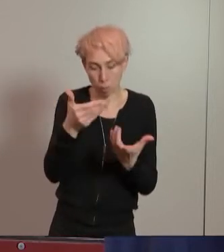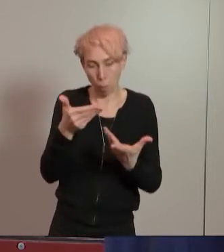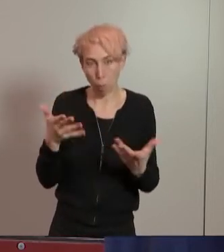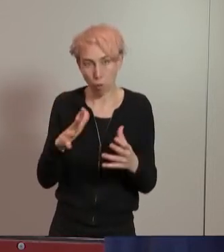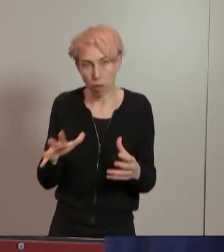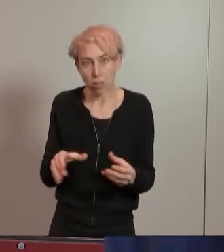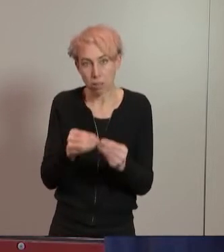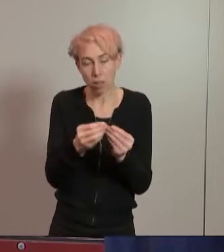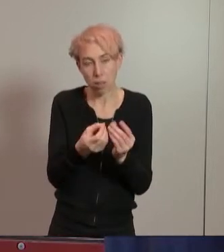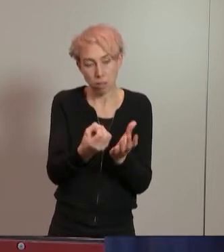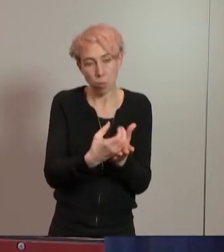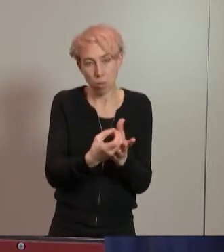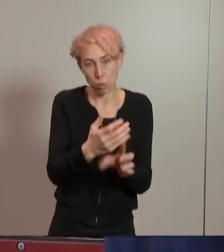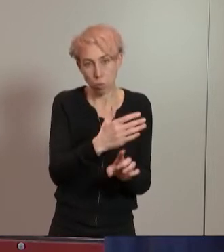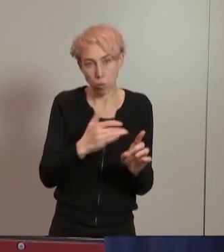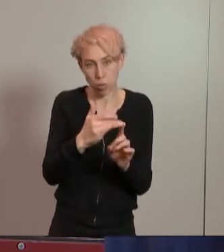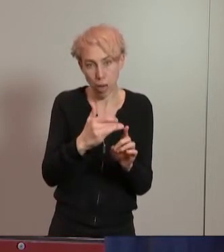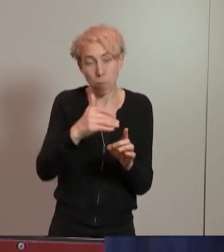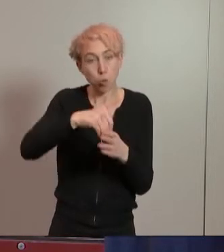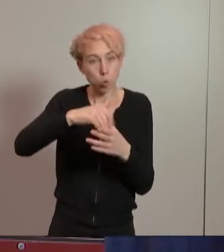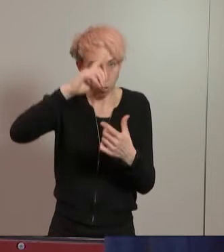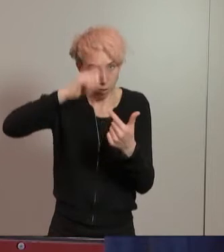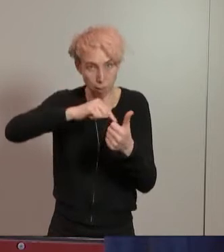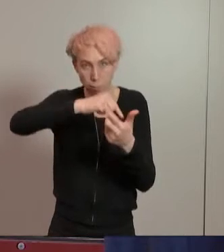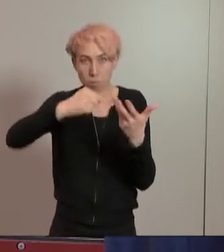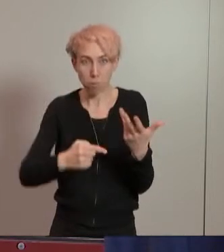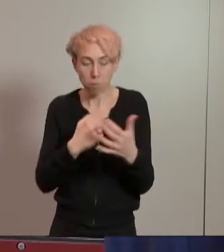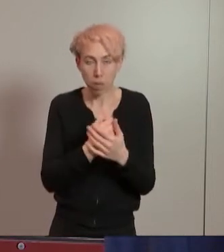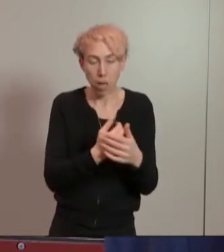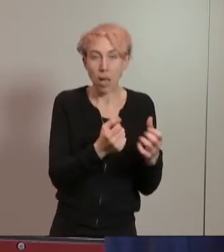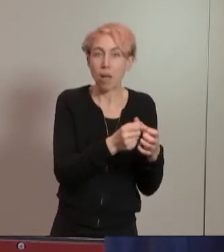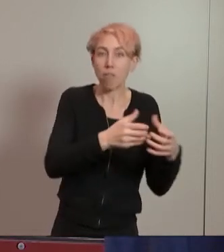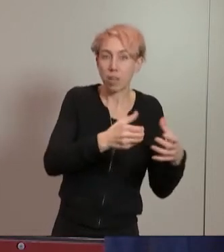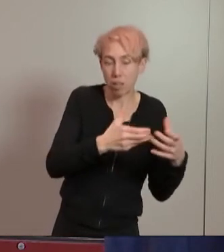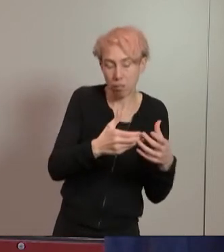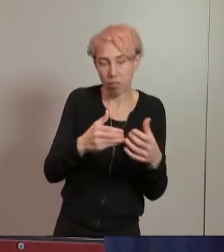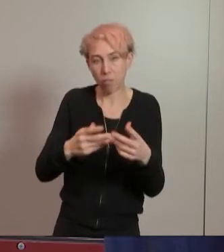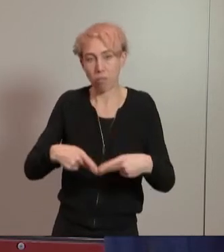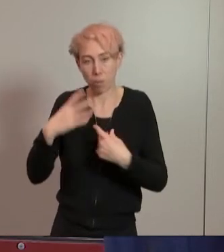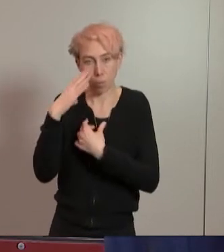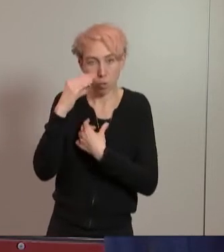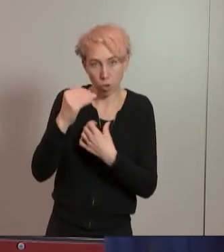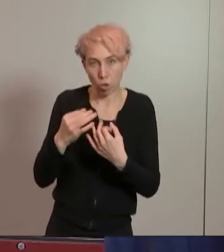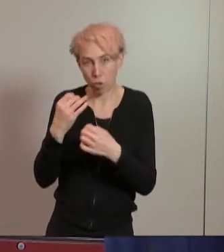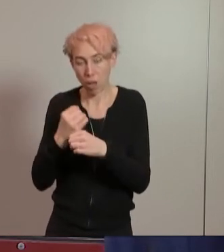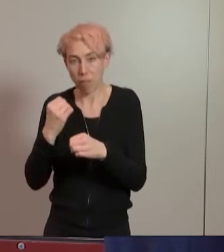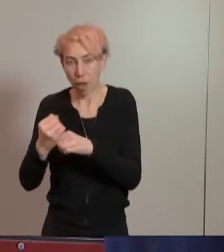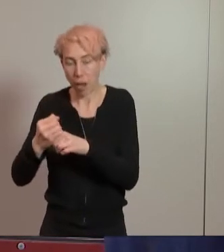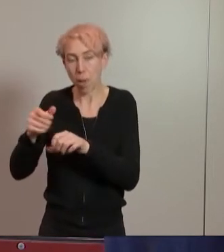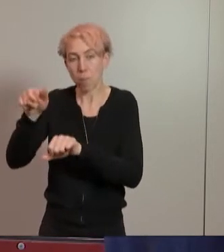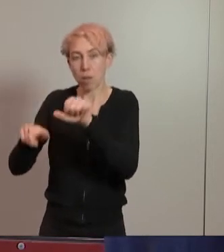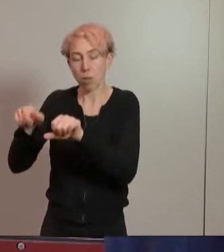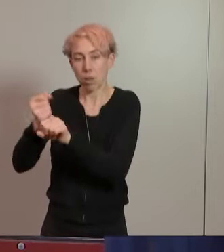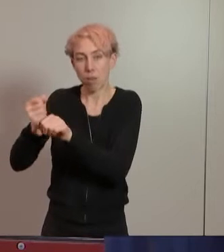données sociales de la ville autour des grands thèmes suivants. Les effectifs, la carrière, le temps de travail, les mouvements de personnel, la santé